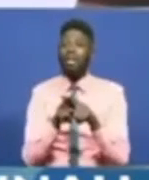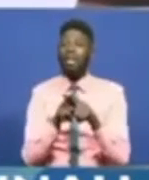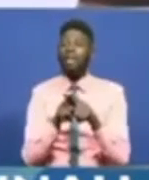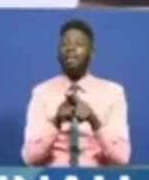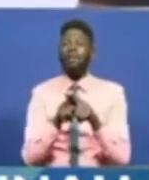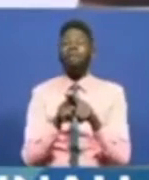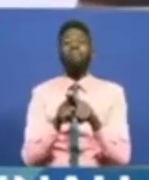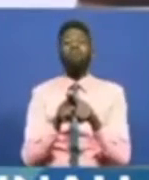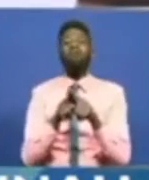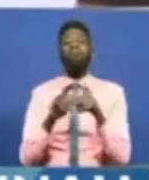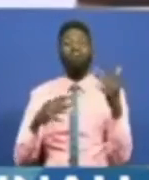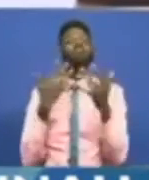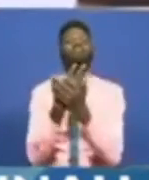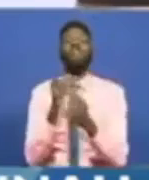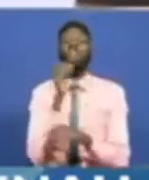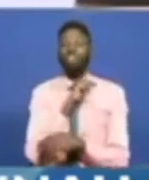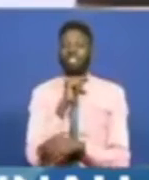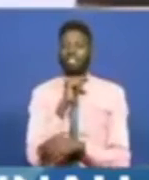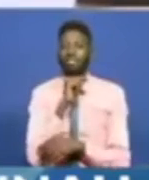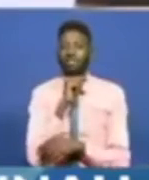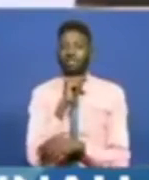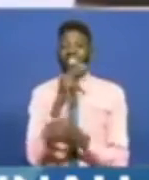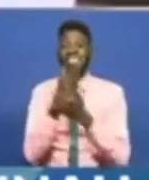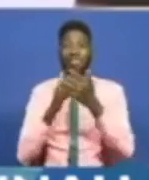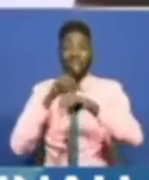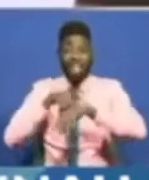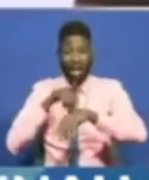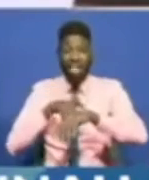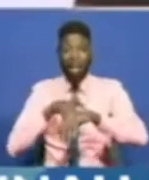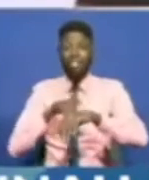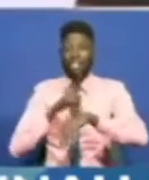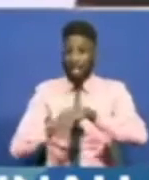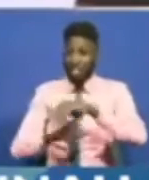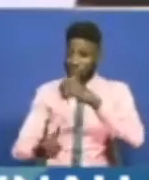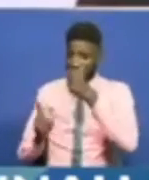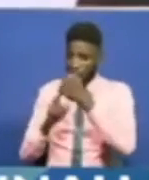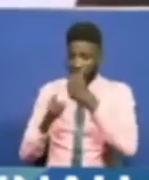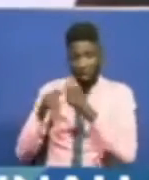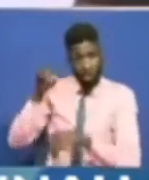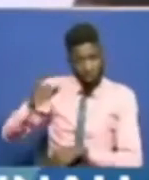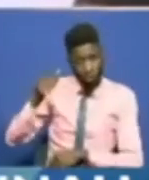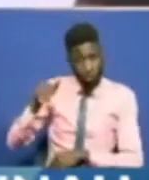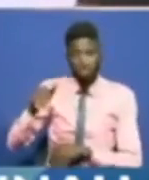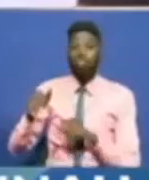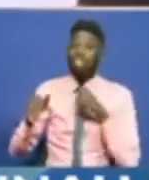sana. Mara nyingine unafungiliwa saa 12 kwenda kumwaga choo yako kwa